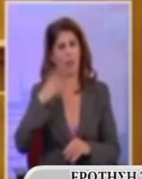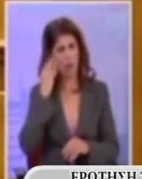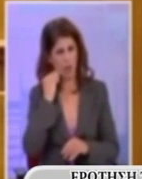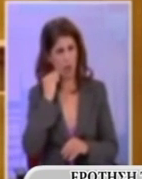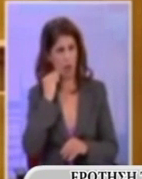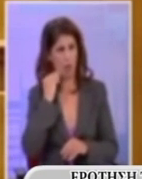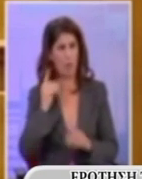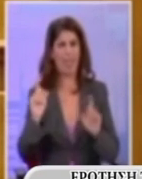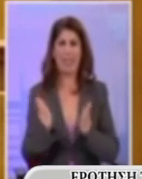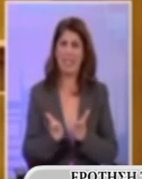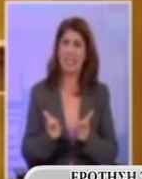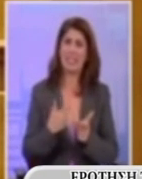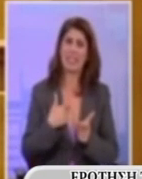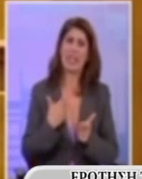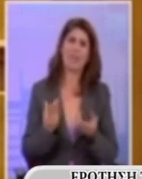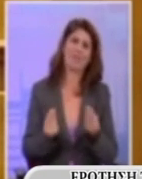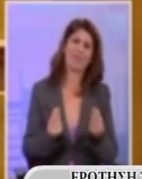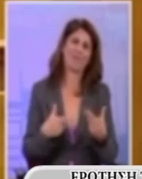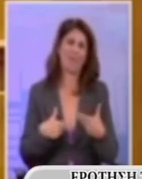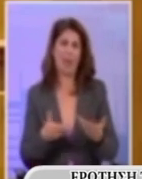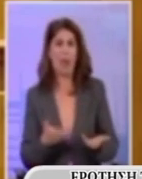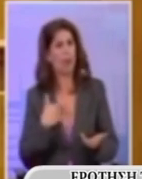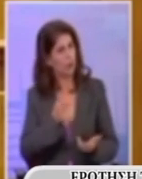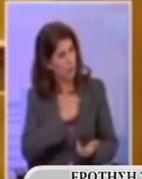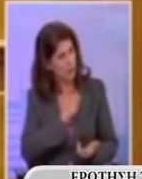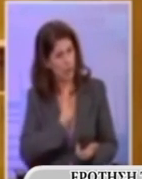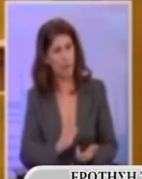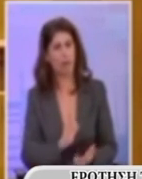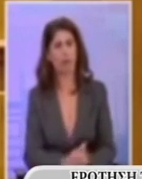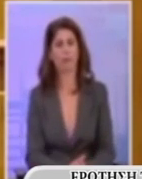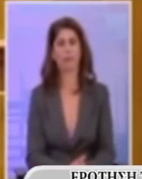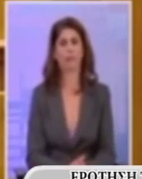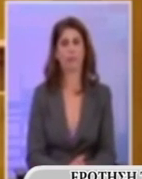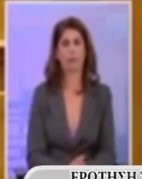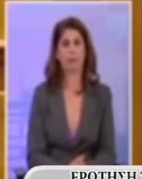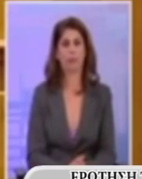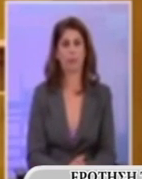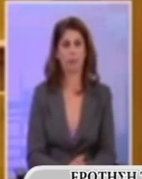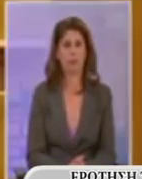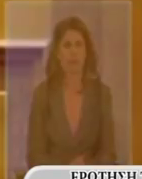νέα, οι ερωτώντες βουλευτές Καβαδέλας Δημήτρης και Αναστάσιος Μεγαλομίστακας?